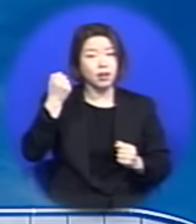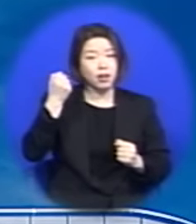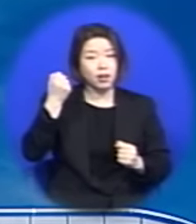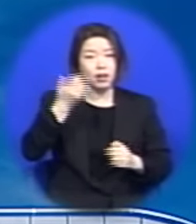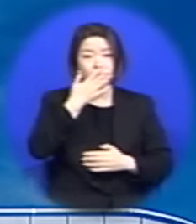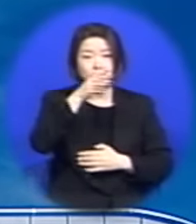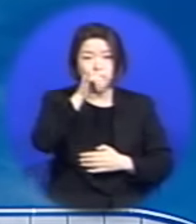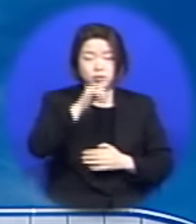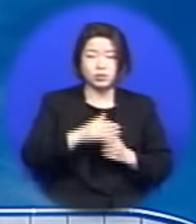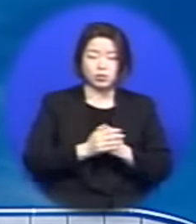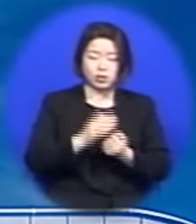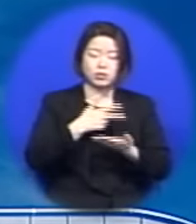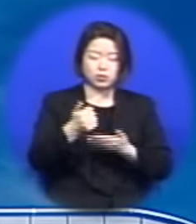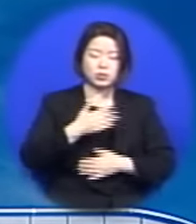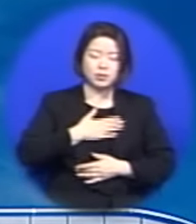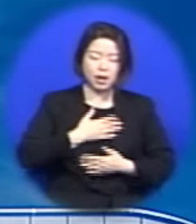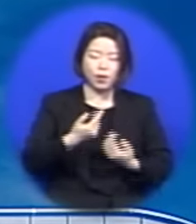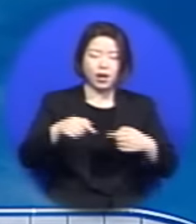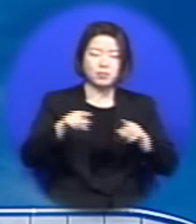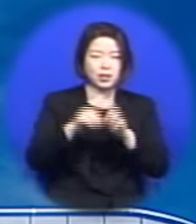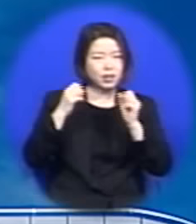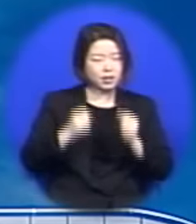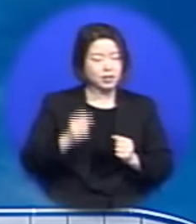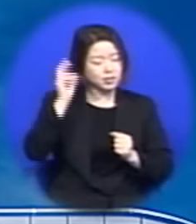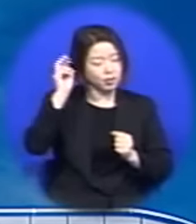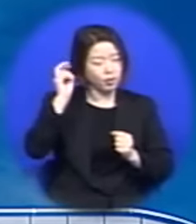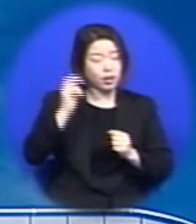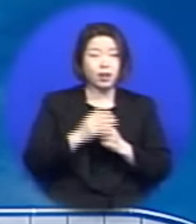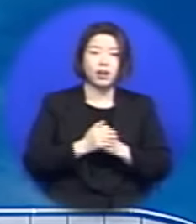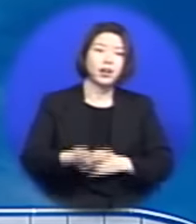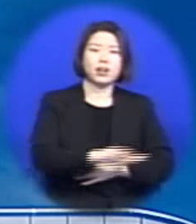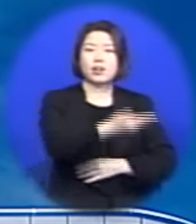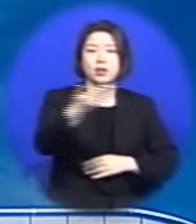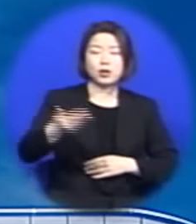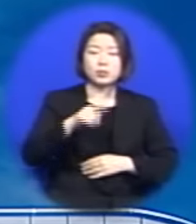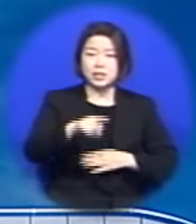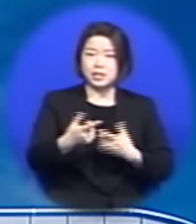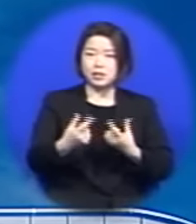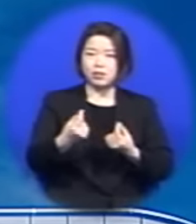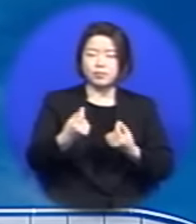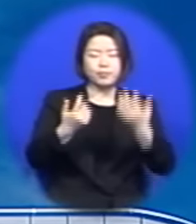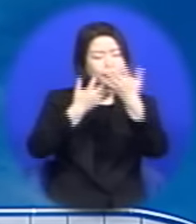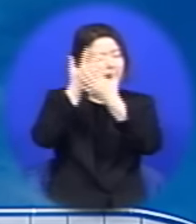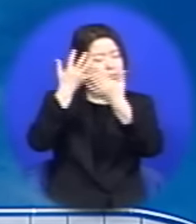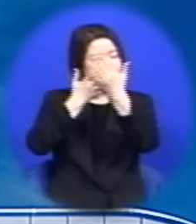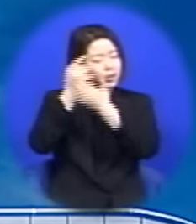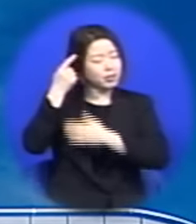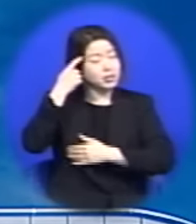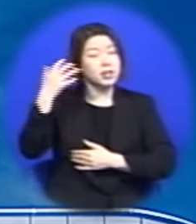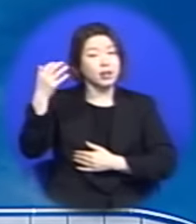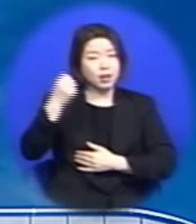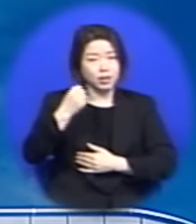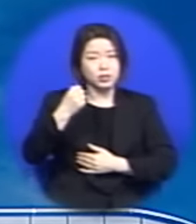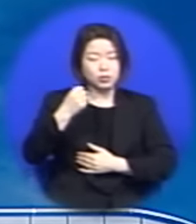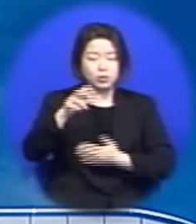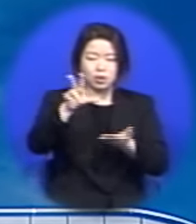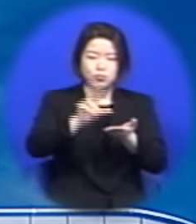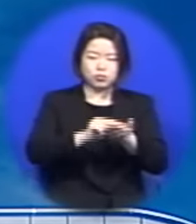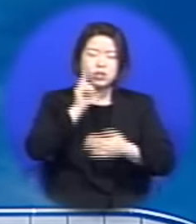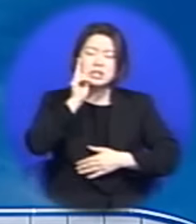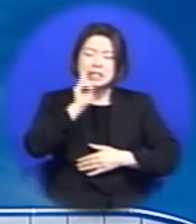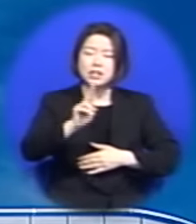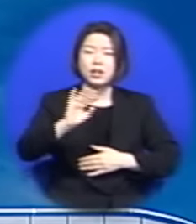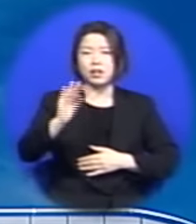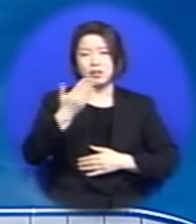그렇게 할 수 있어요 주님이 나와 같이 계실 거야 여러분 이런 막연한 생각으로는 문제가 심각해질